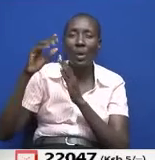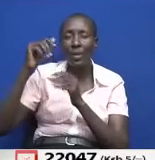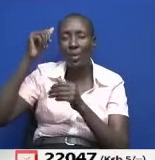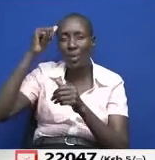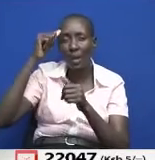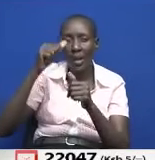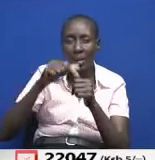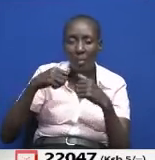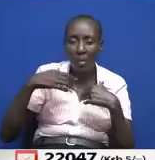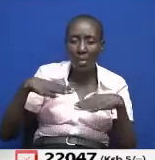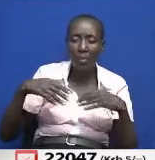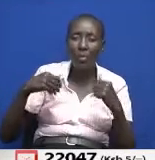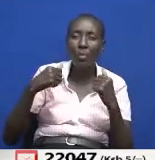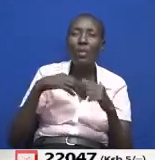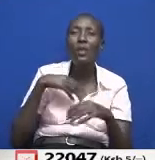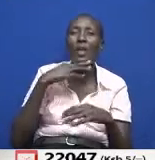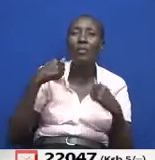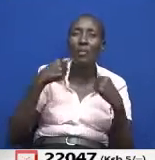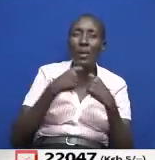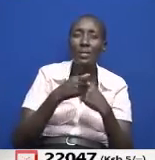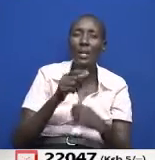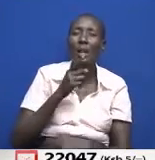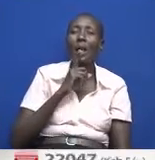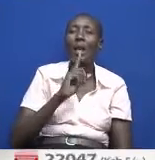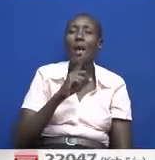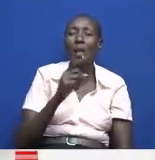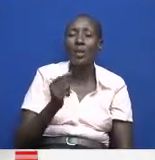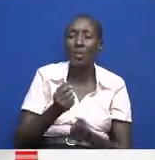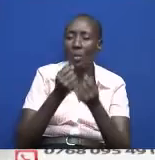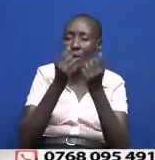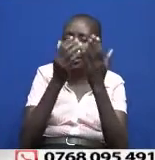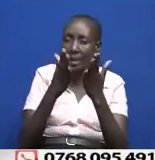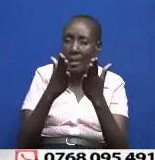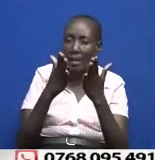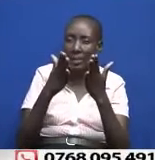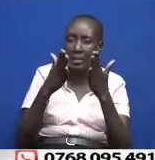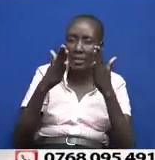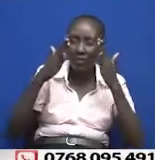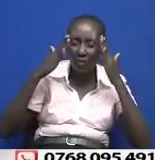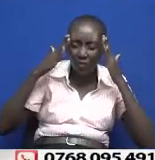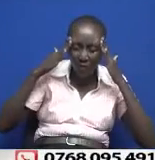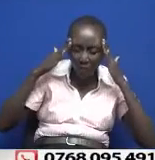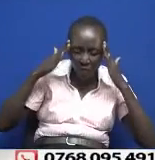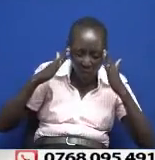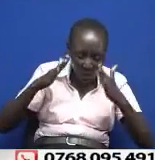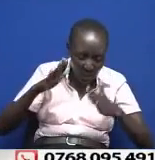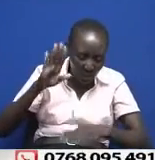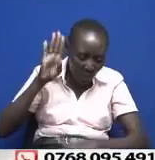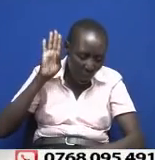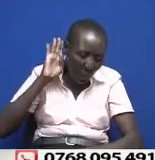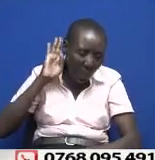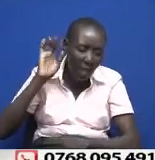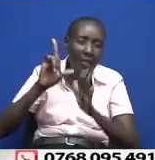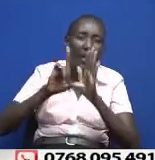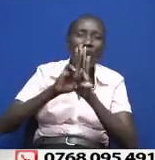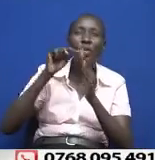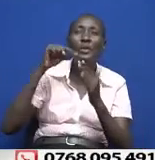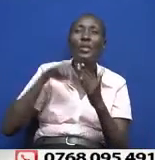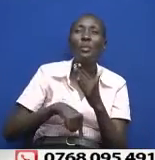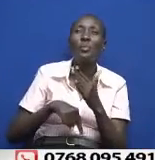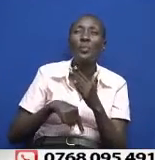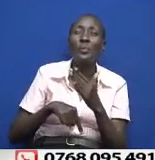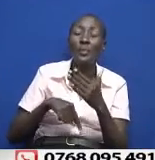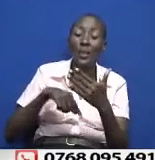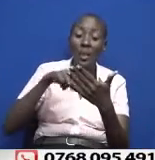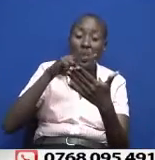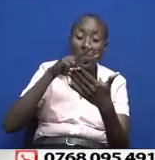ajali duniani, Ntutu aliwaonya madereva kufuata kwa dhati sheria za trafiki. I was reading here that